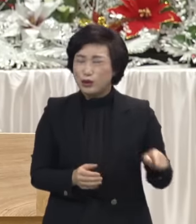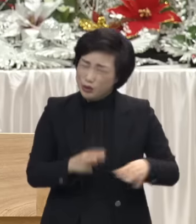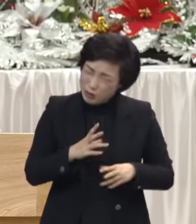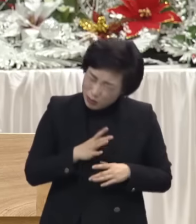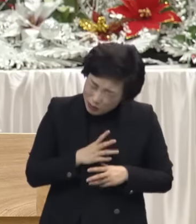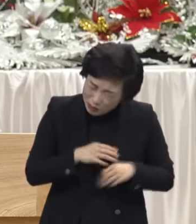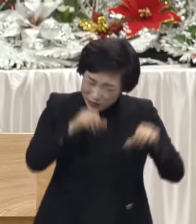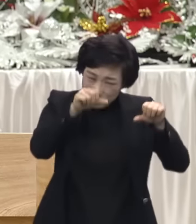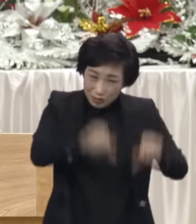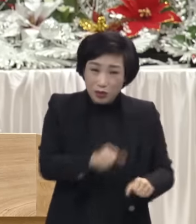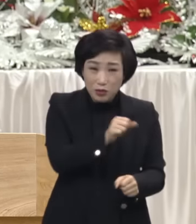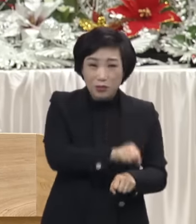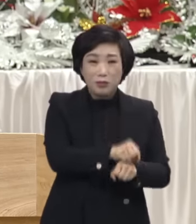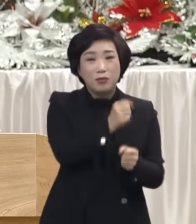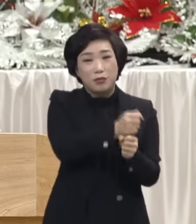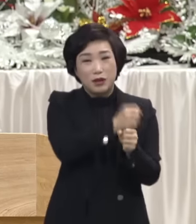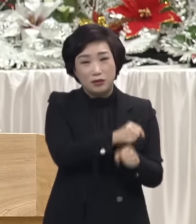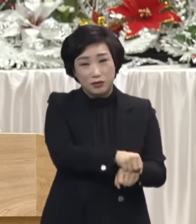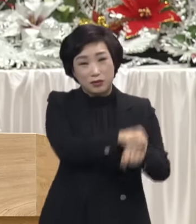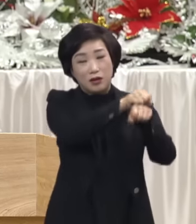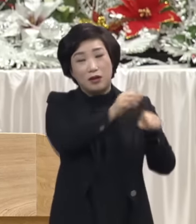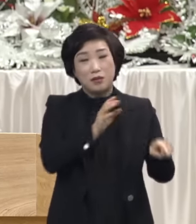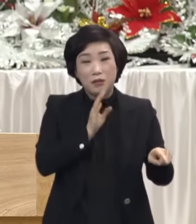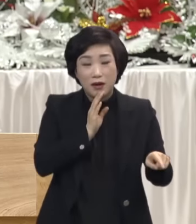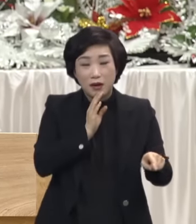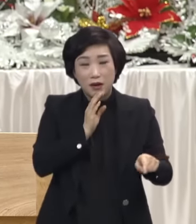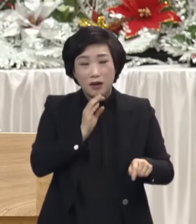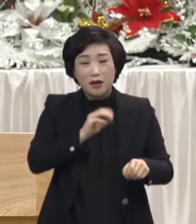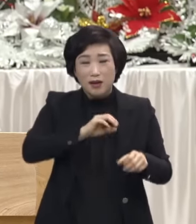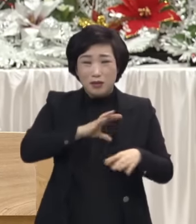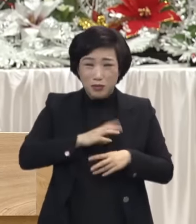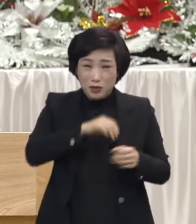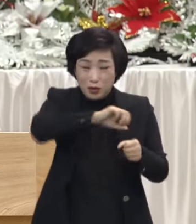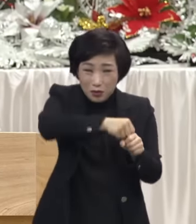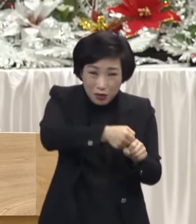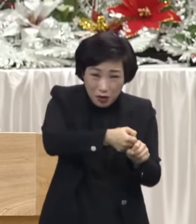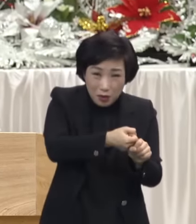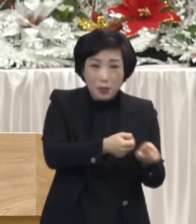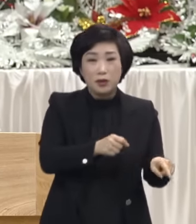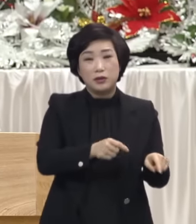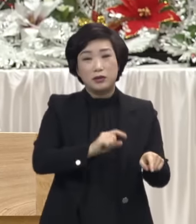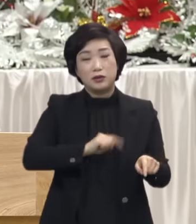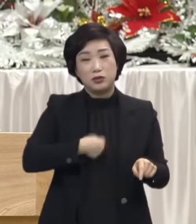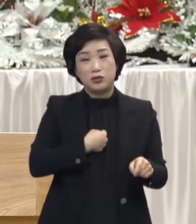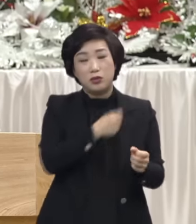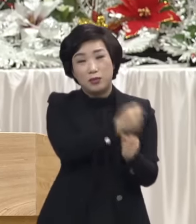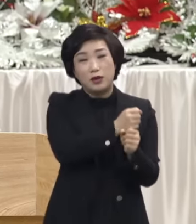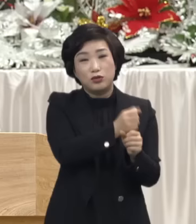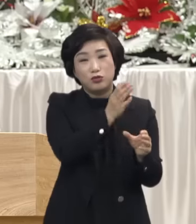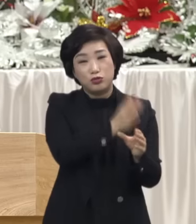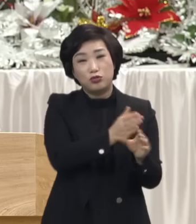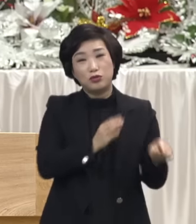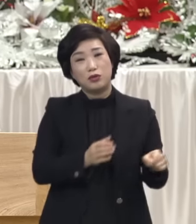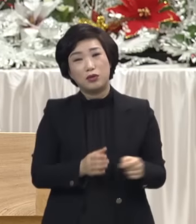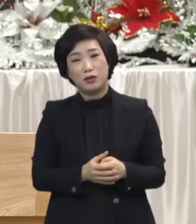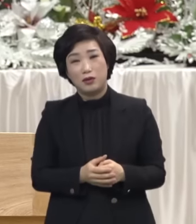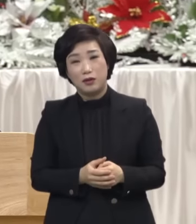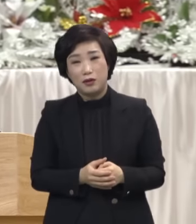무서운 교주를 만들고 무서운 정보를 자기 스스로 그 작품을 만들고 있는 겁니다.